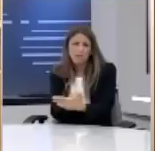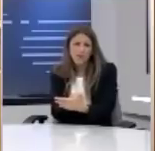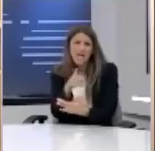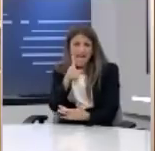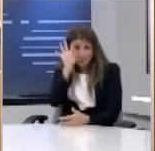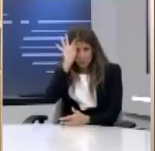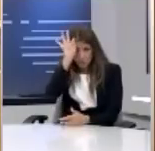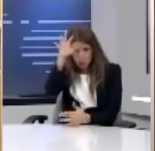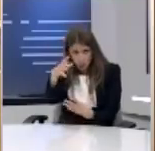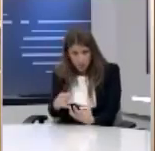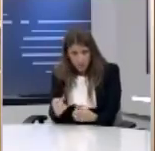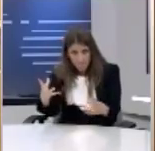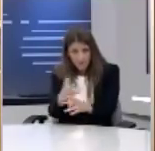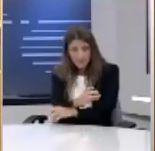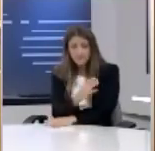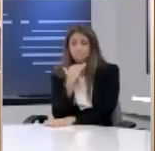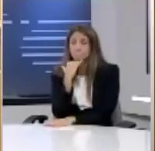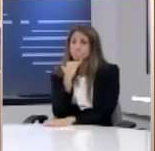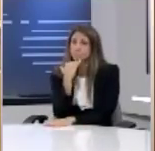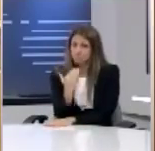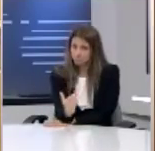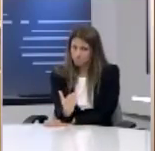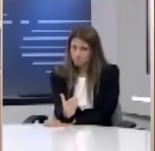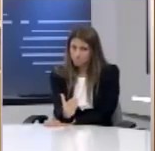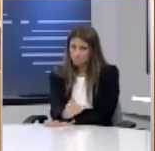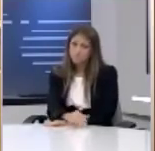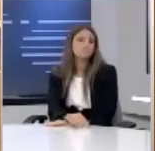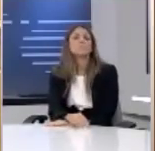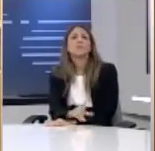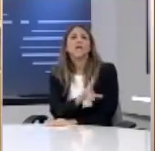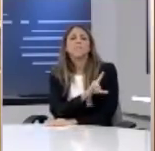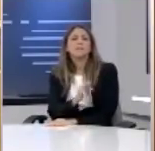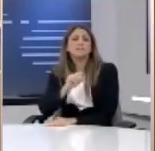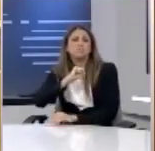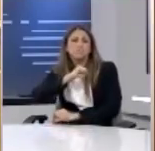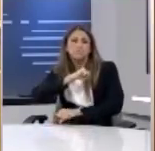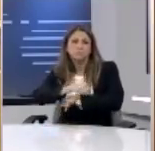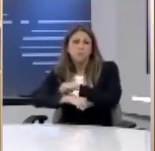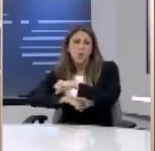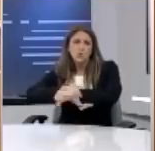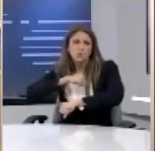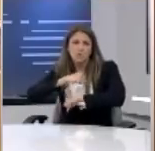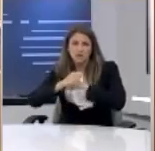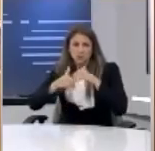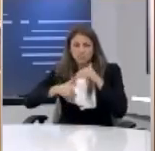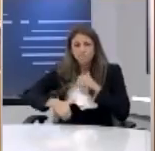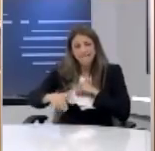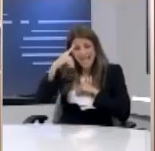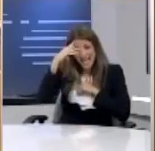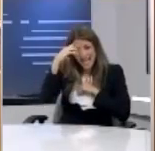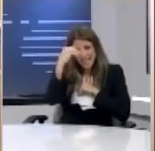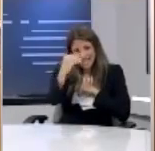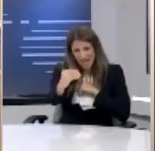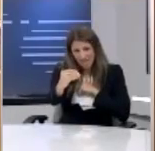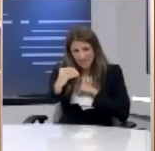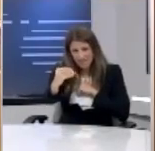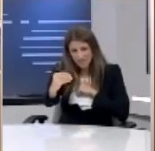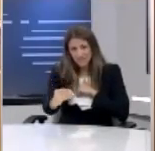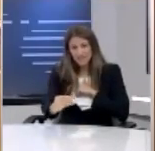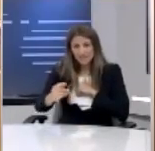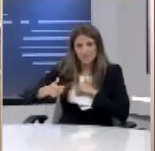Θα σας έλεγα να προσπαθήσετε το επόμενο διάστημα να αντιληφθείτε και να αξιοποιήσετε την ευρωπαϊκή διάσταση